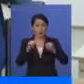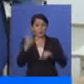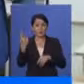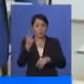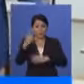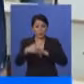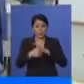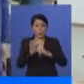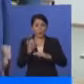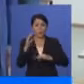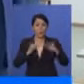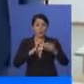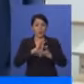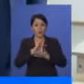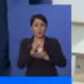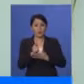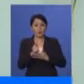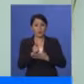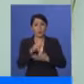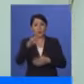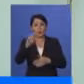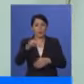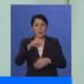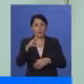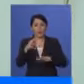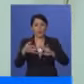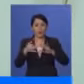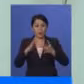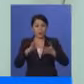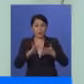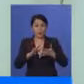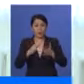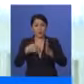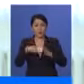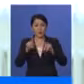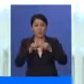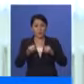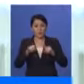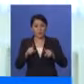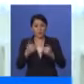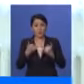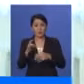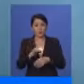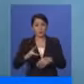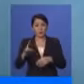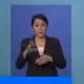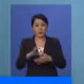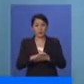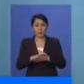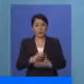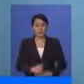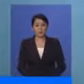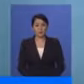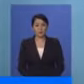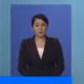заманауи құрылғылармен жабдықталған. Мектептегі LED-экран мен мультимедиалық тақталардың артықшылығы да бүгін өңір басшысына таныстырылды. Бұл